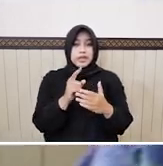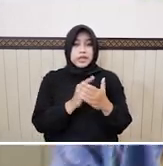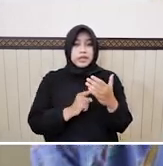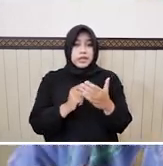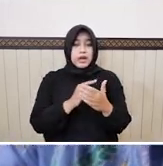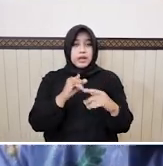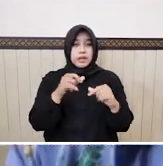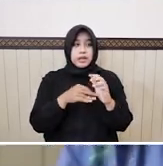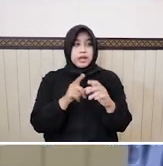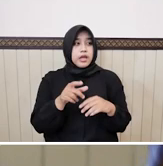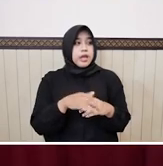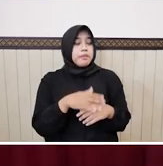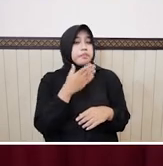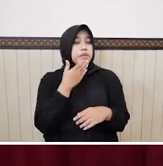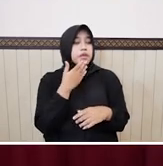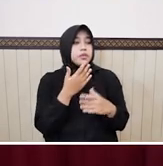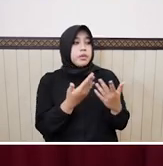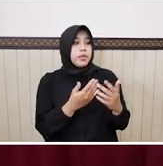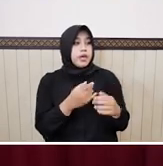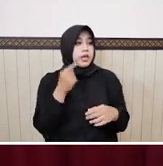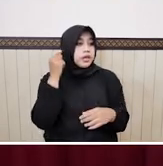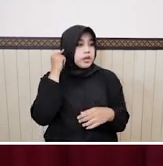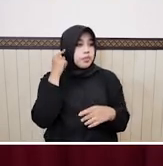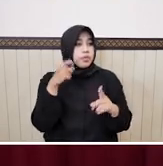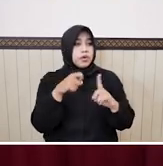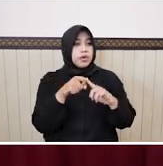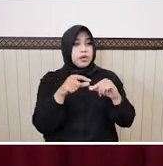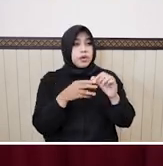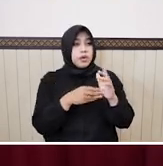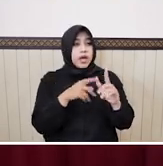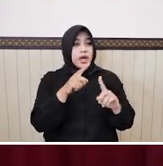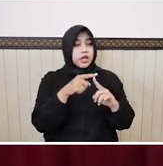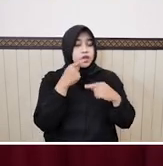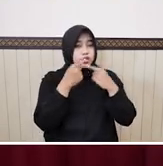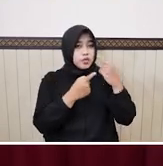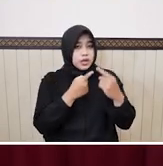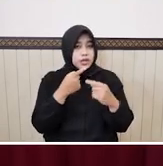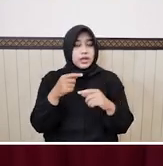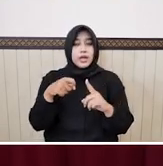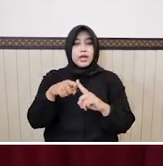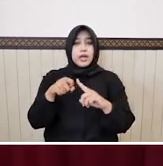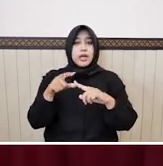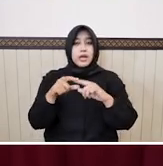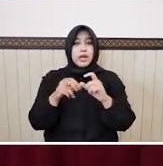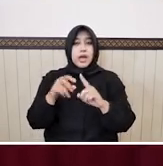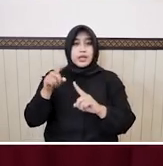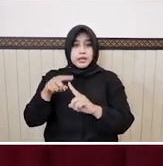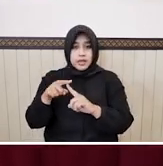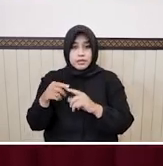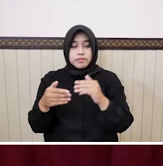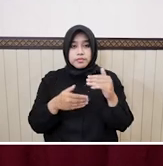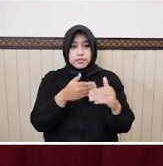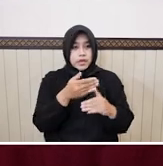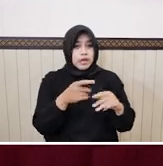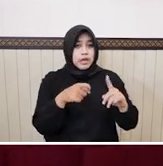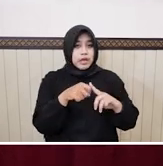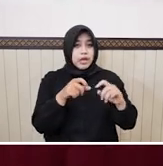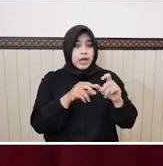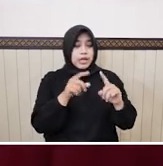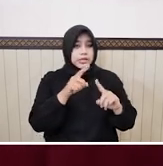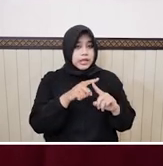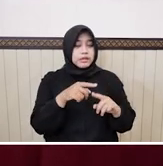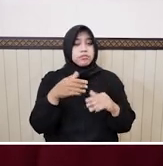ya kalau bukan it itu curhatnya kekhasan Oke dari kasat coba Kapolres Abdya